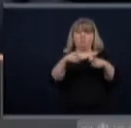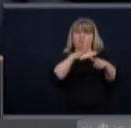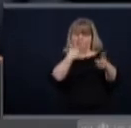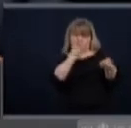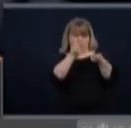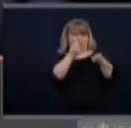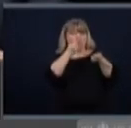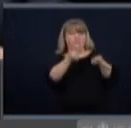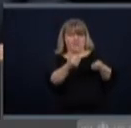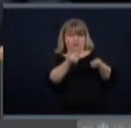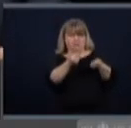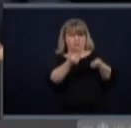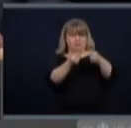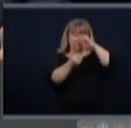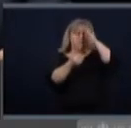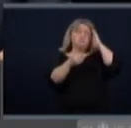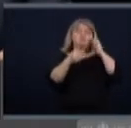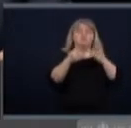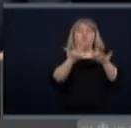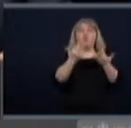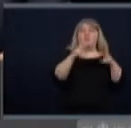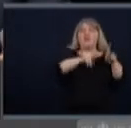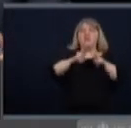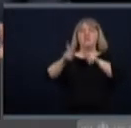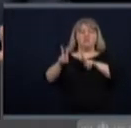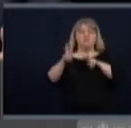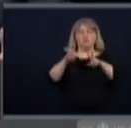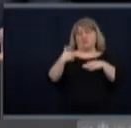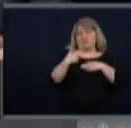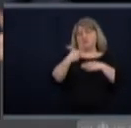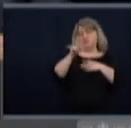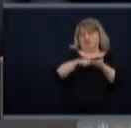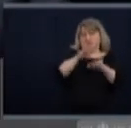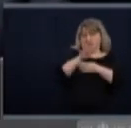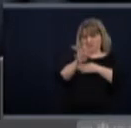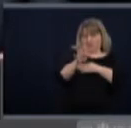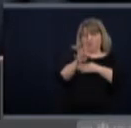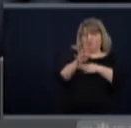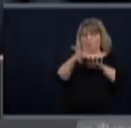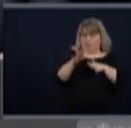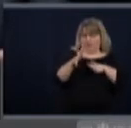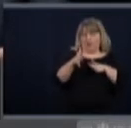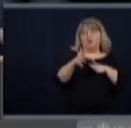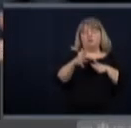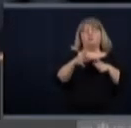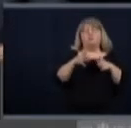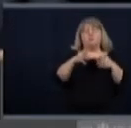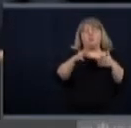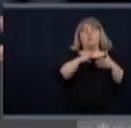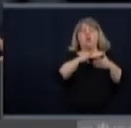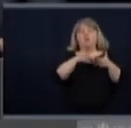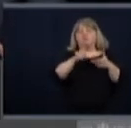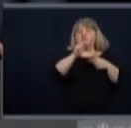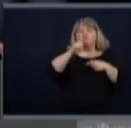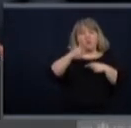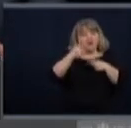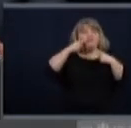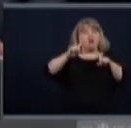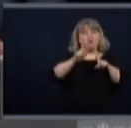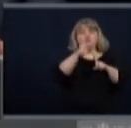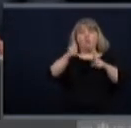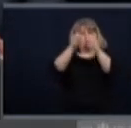je vous le disais, à peu près 1500 lits qui sont utilisés, mais on va vous arriver demain avec des chiffres. Il y a une partie même de ces